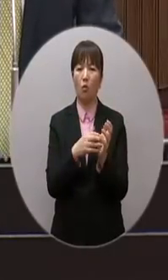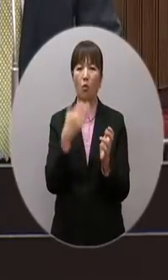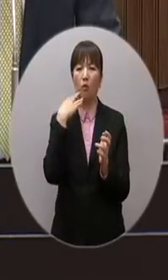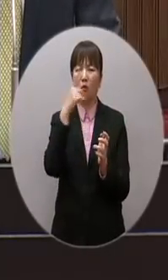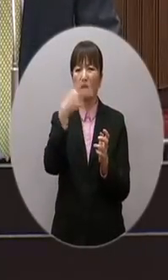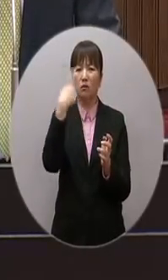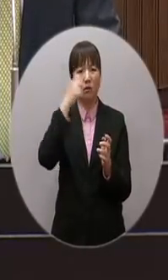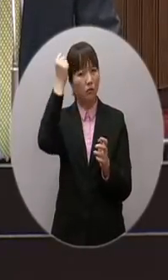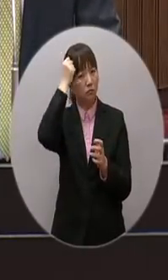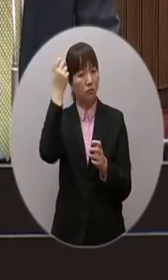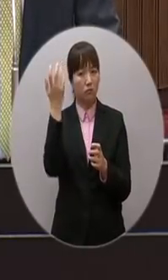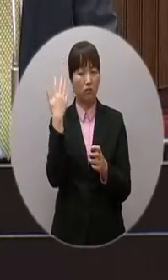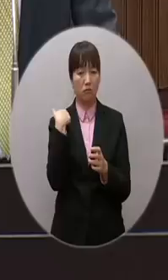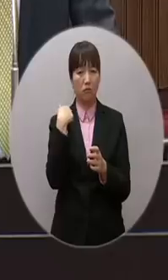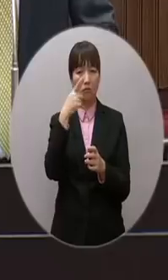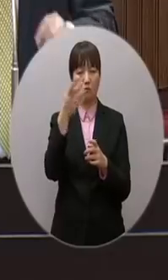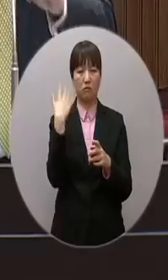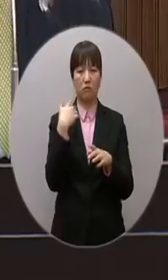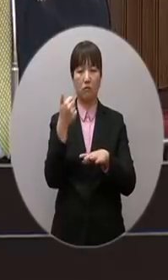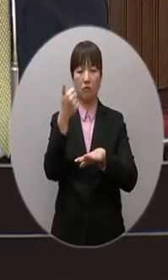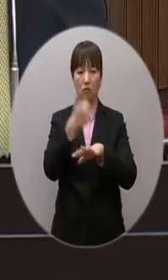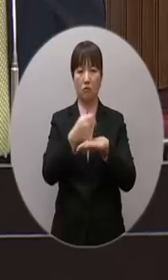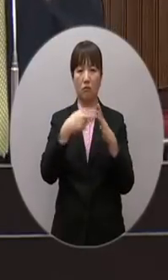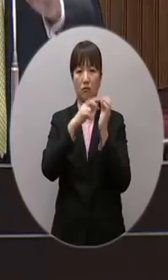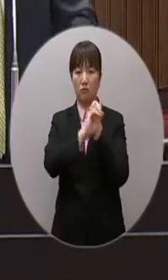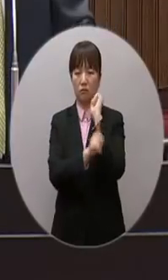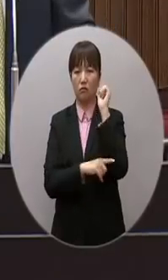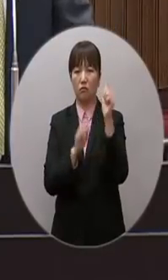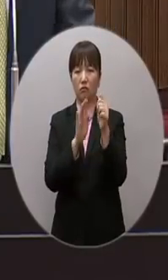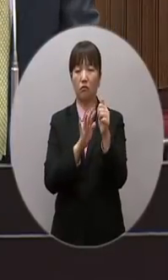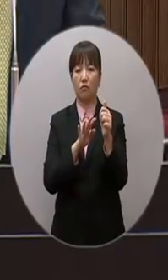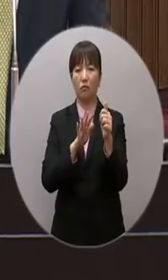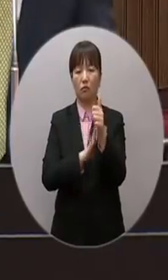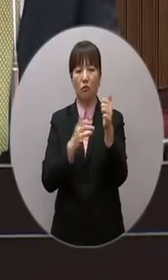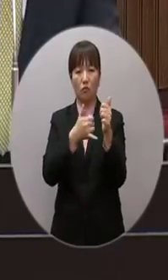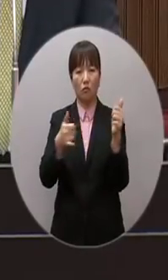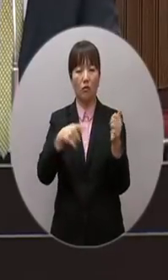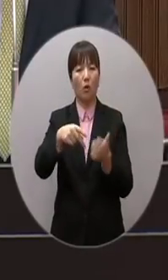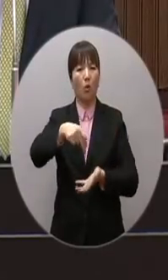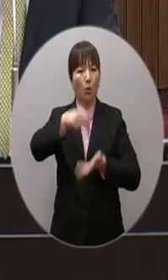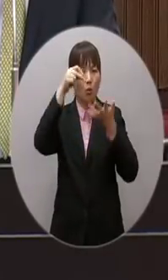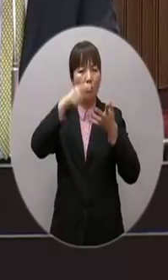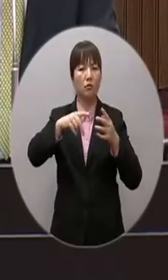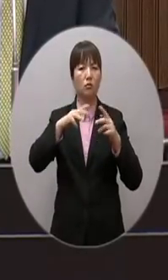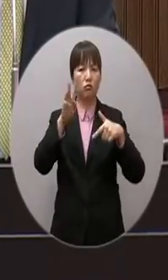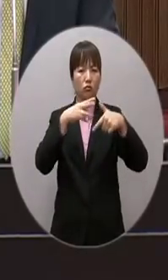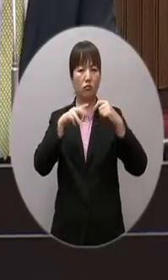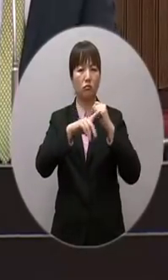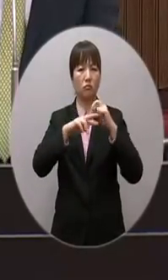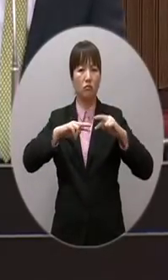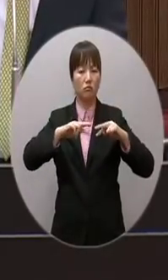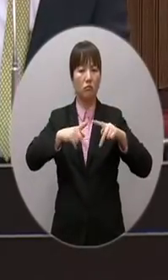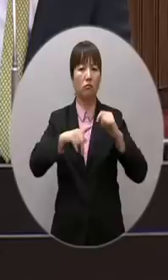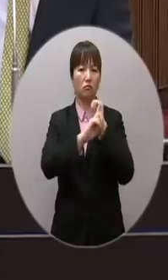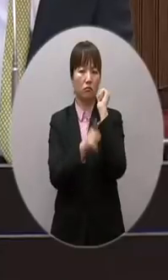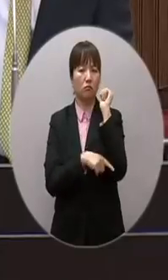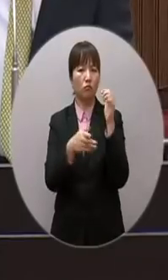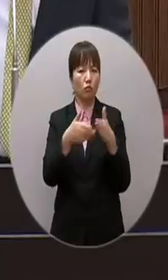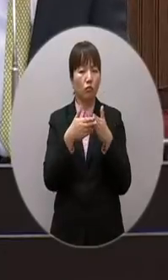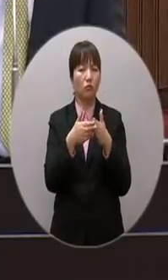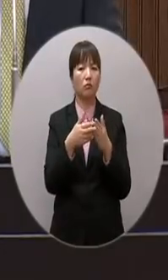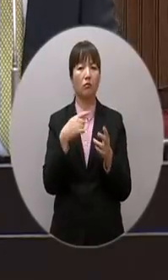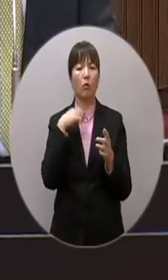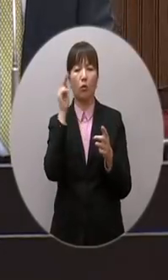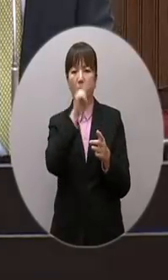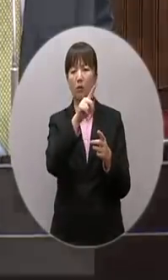长如果还记得的话，您当初在当立法委员的时候就提了这个修正案了、啊。我看了院长在